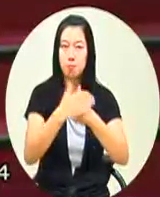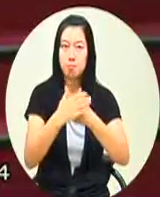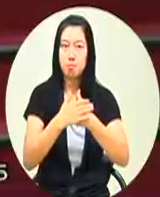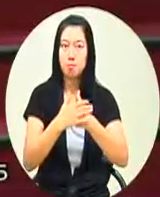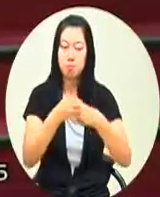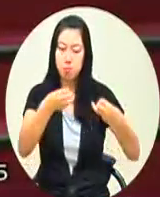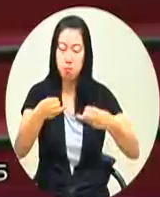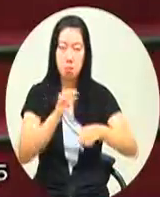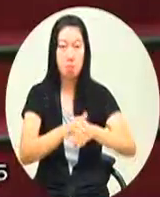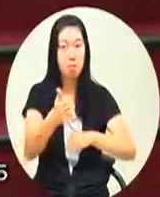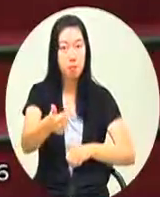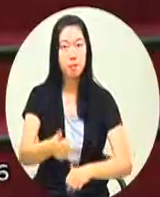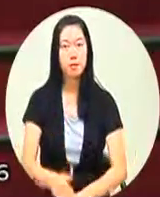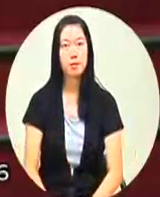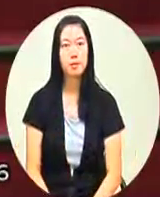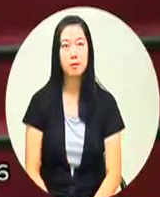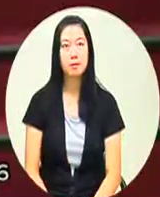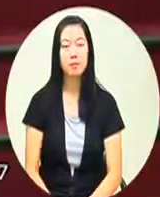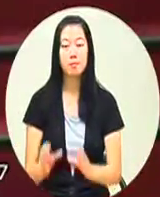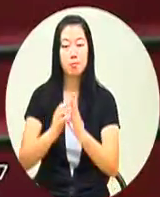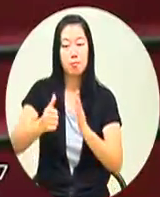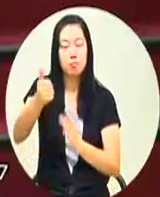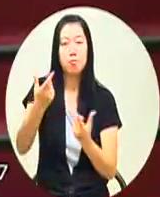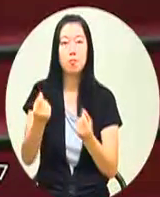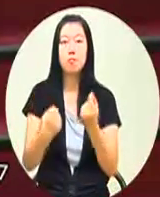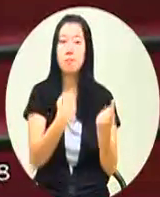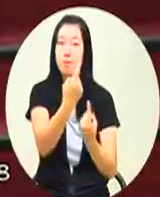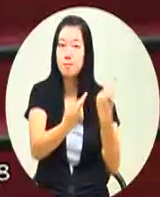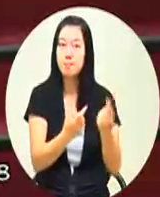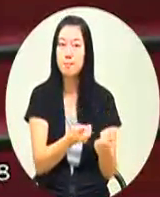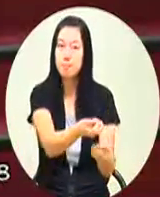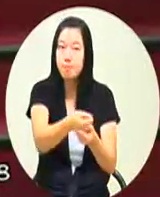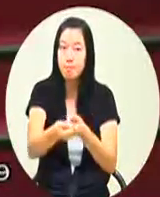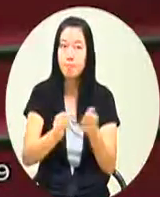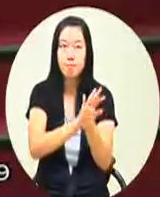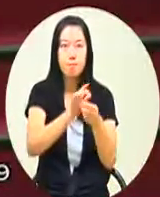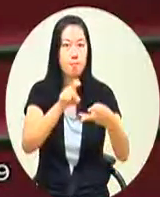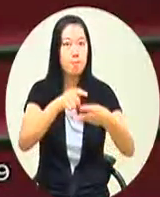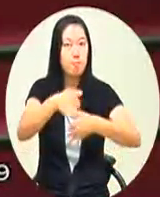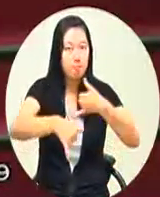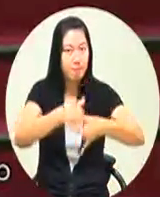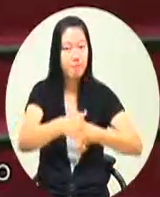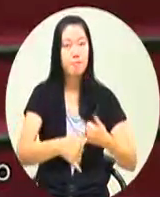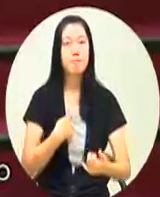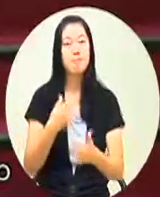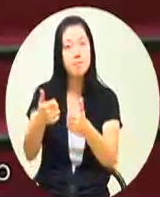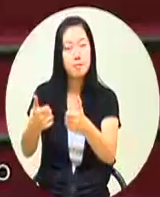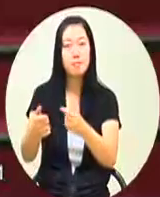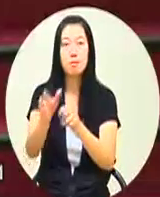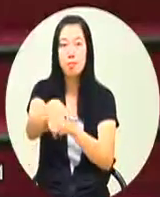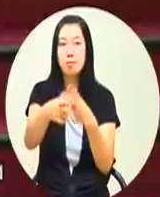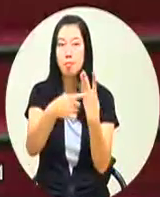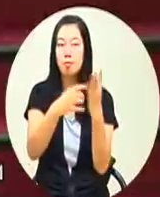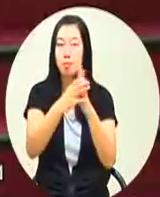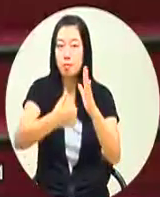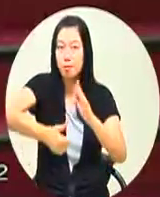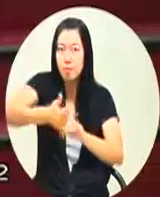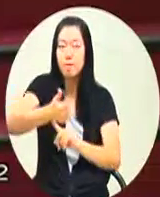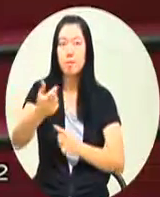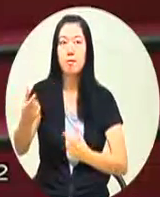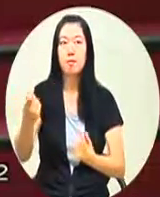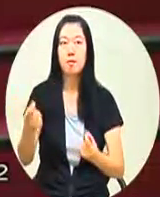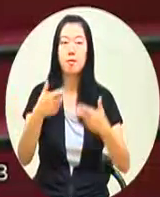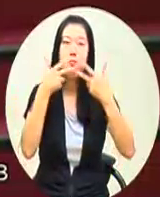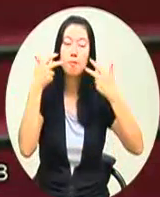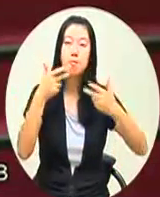果啊。局长也参与我们行销爱意的活动啊，所以呢感谢我们农业局的局长啊，跟我们园民